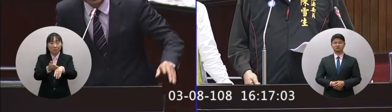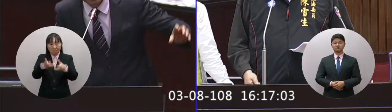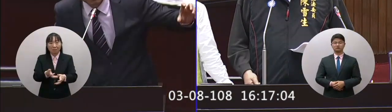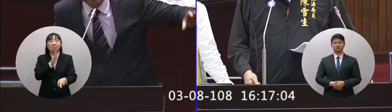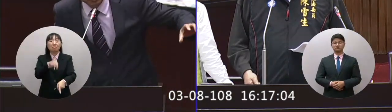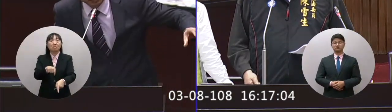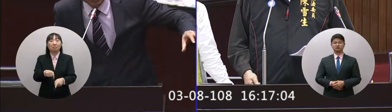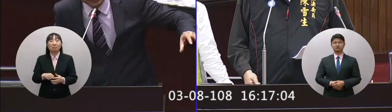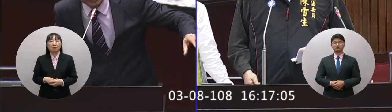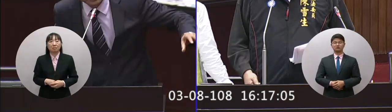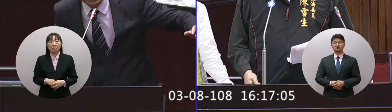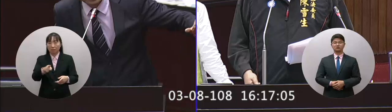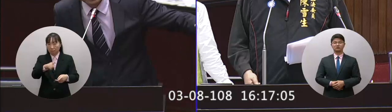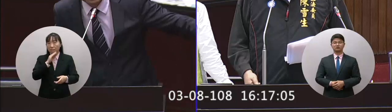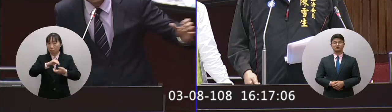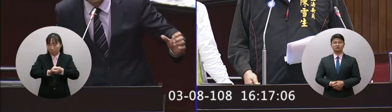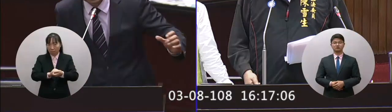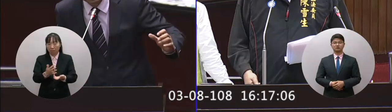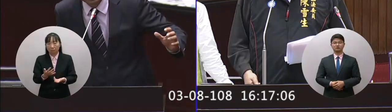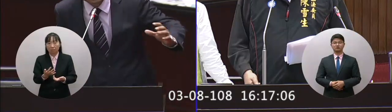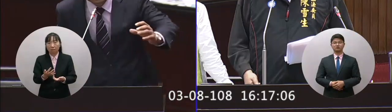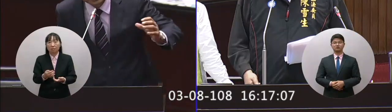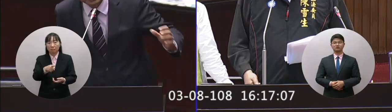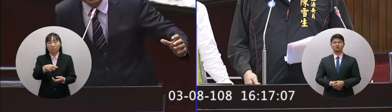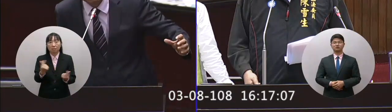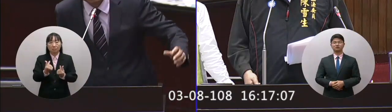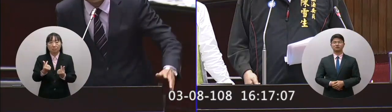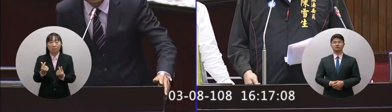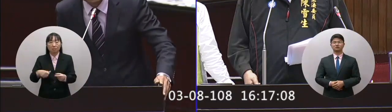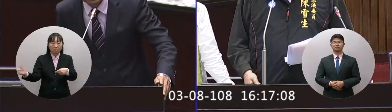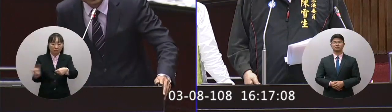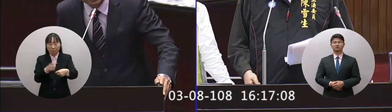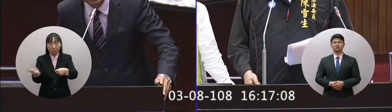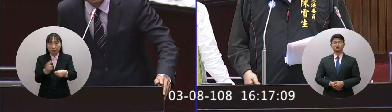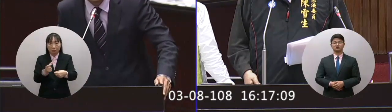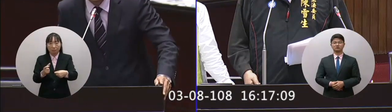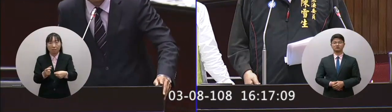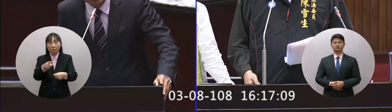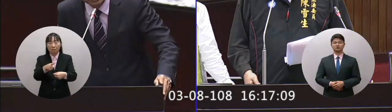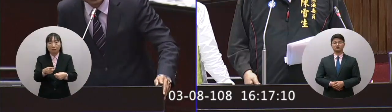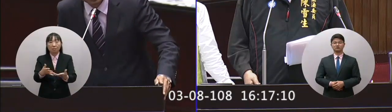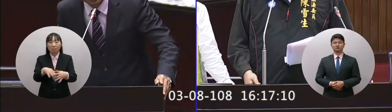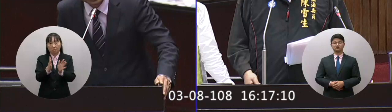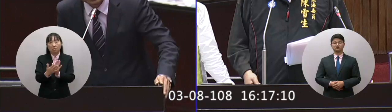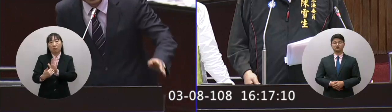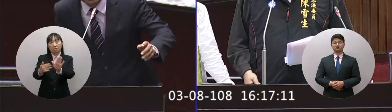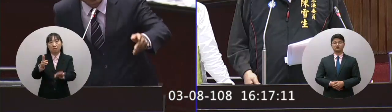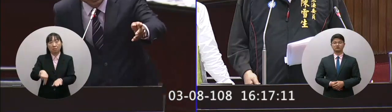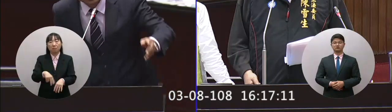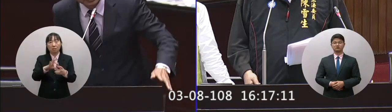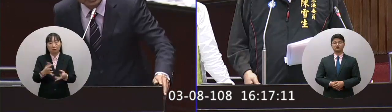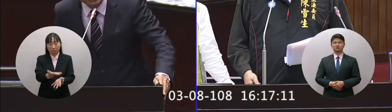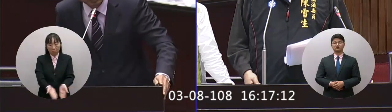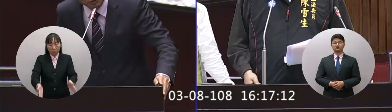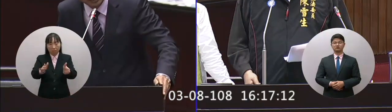尤其是要确定它可以抵得住像一些台风的这样的一个侵袭。那我们已经有从事香